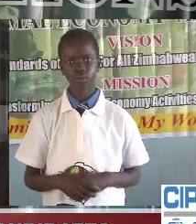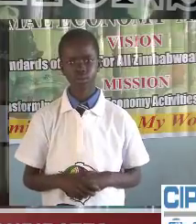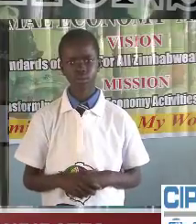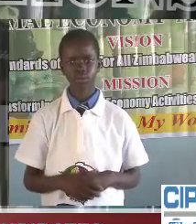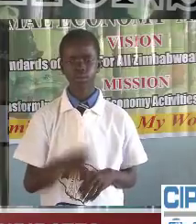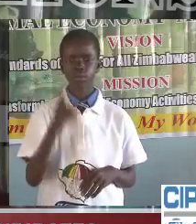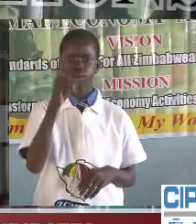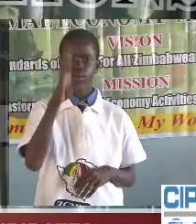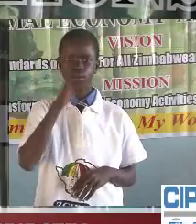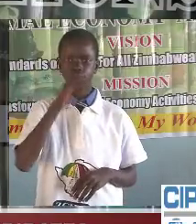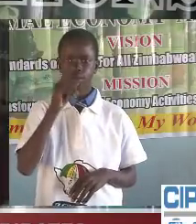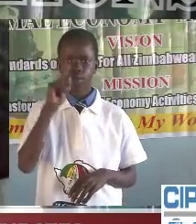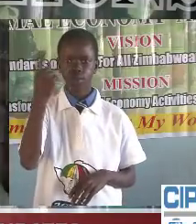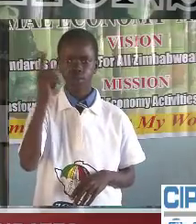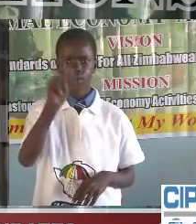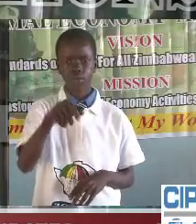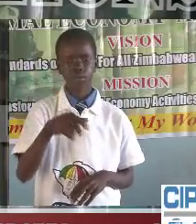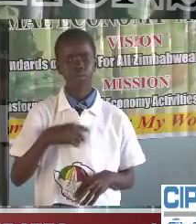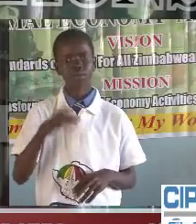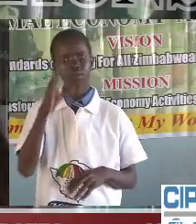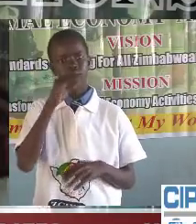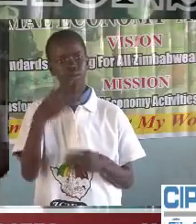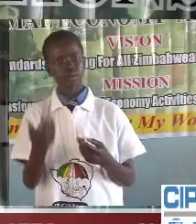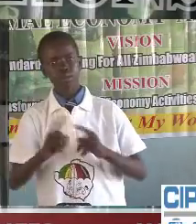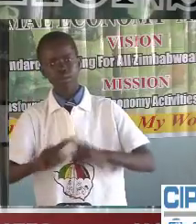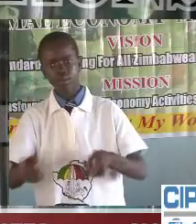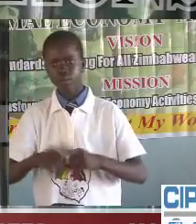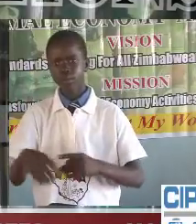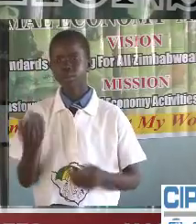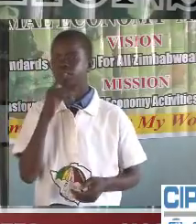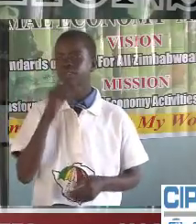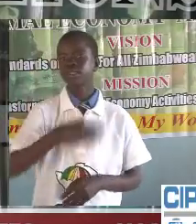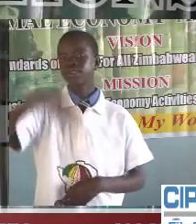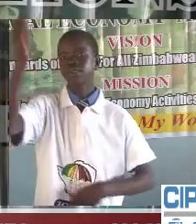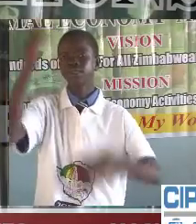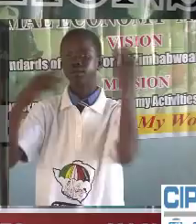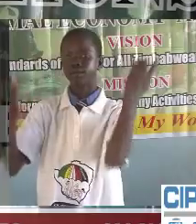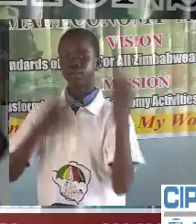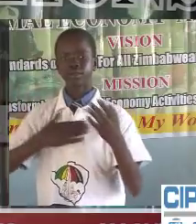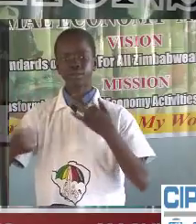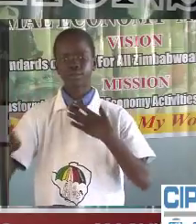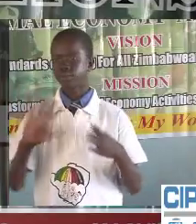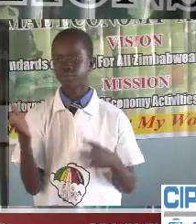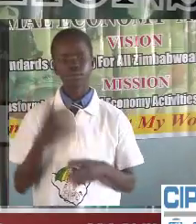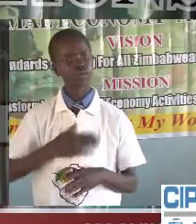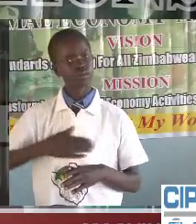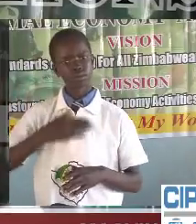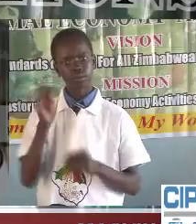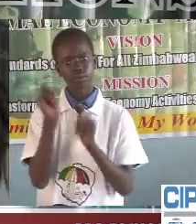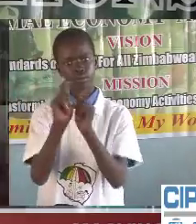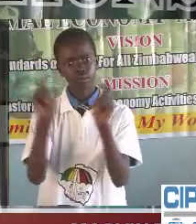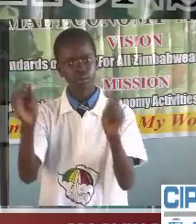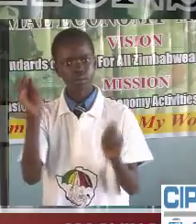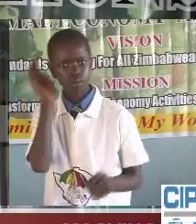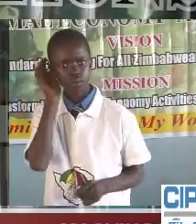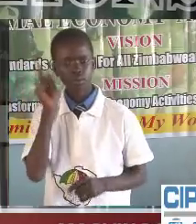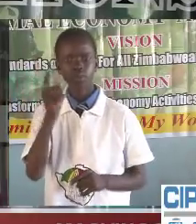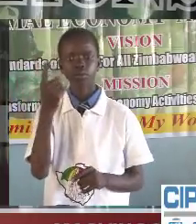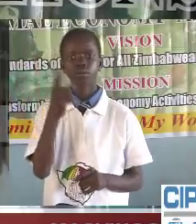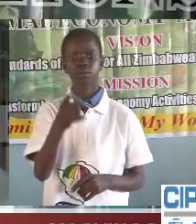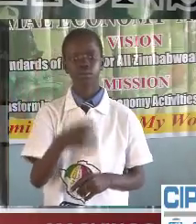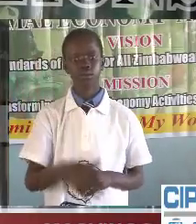haisi nyaya yekutaurirana ma-hate language kana kutukana nekungoudzana mavision